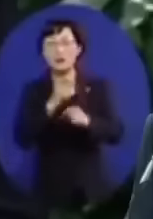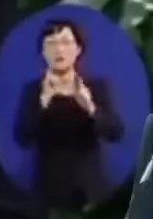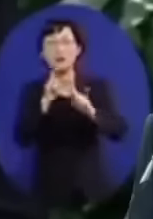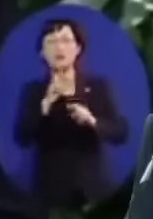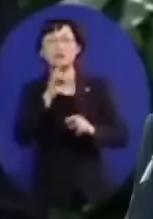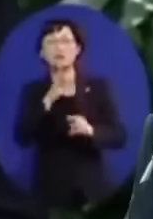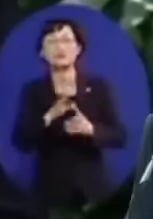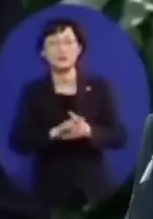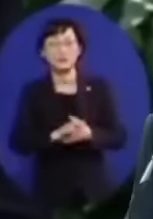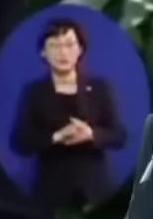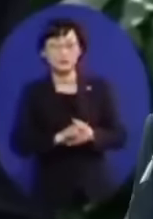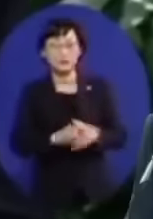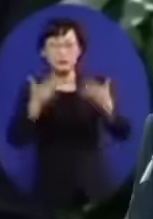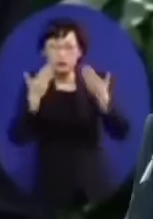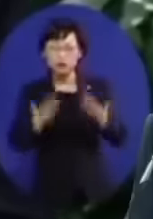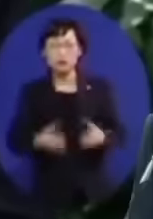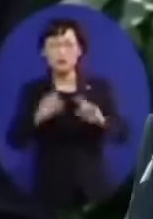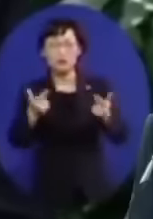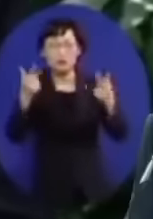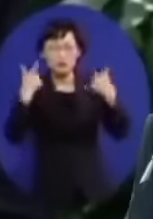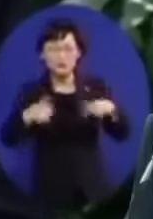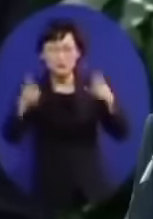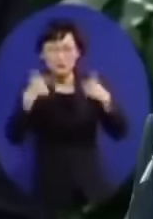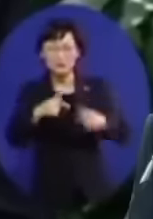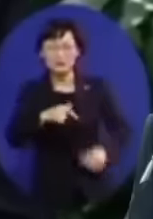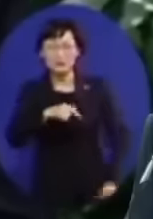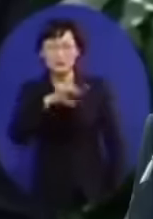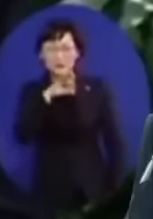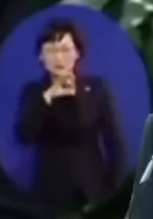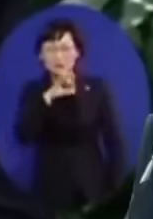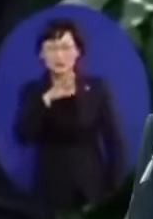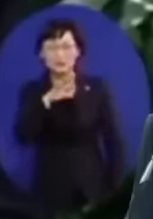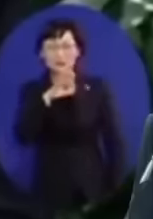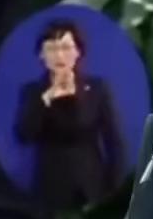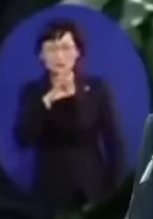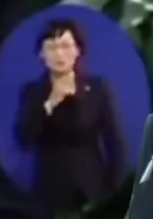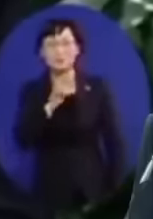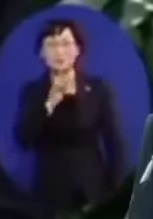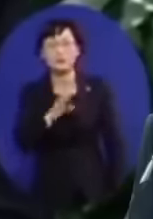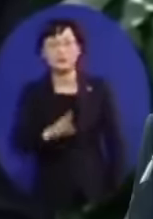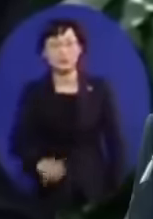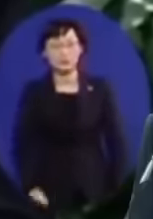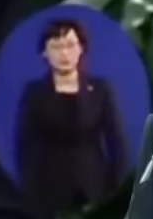것입니다. 쉬지 않고 늘 원망, 불평, 탄식을 말하는 것입니다.